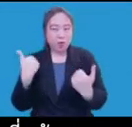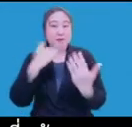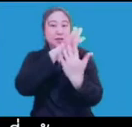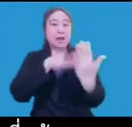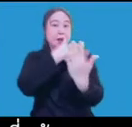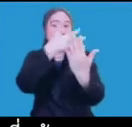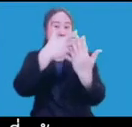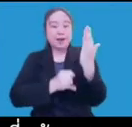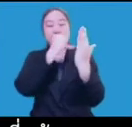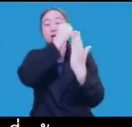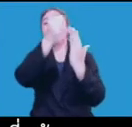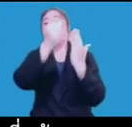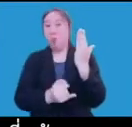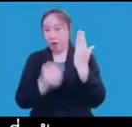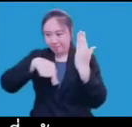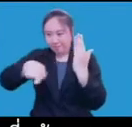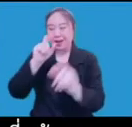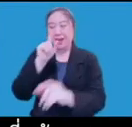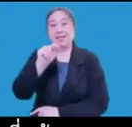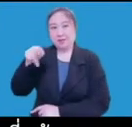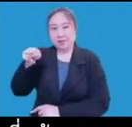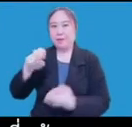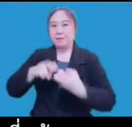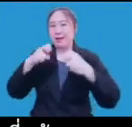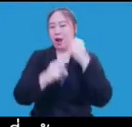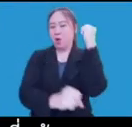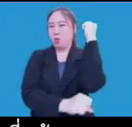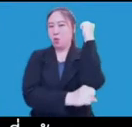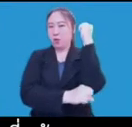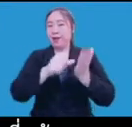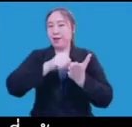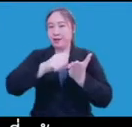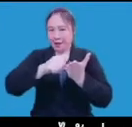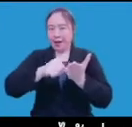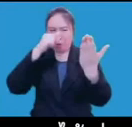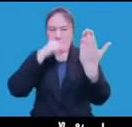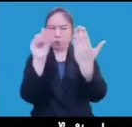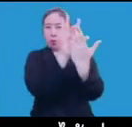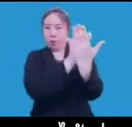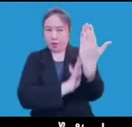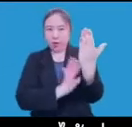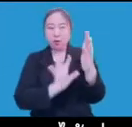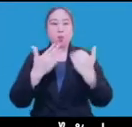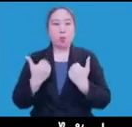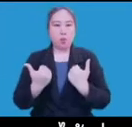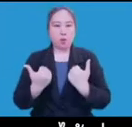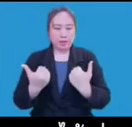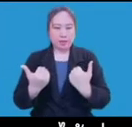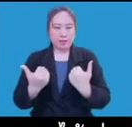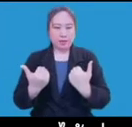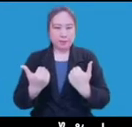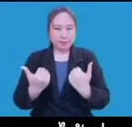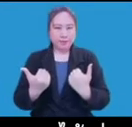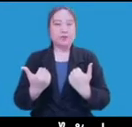ายให้ทุกจังหวัดใช้ TP-Map เป็นเครื่องมือแก้ปัญหาความยากจนอย่างยั่งยืนในระดับประเทศนะครับวันนี้พิเศษมากๆ